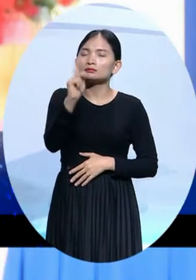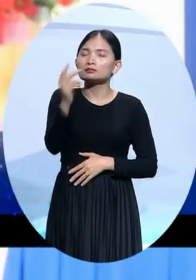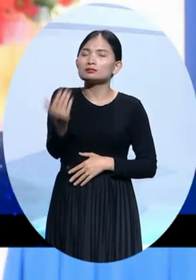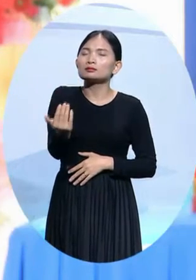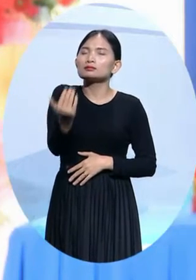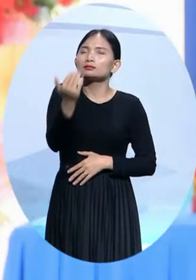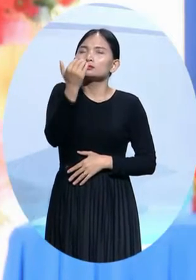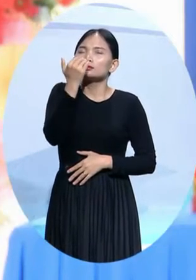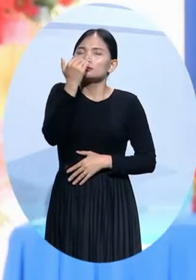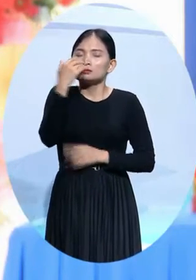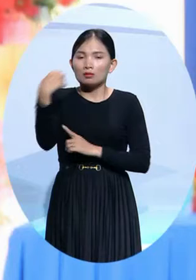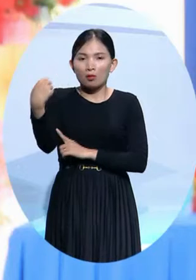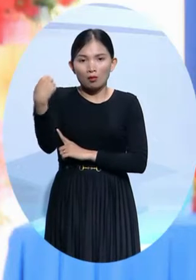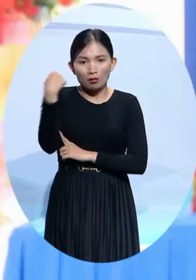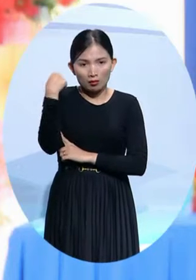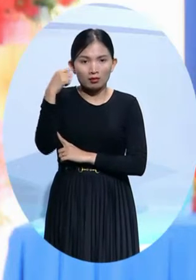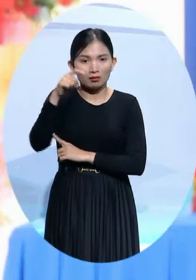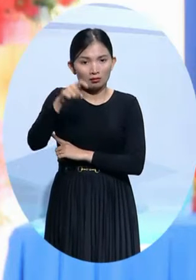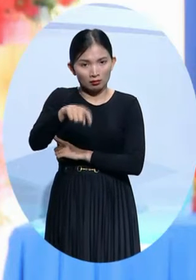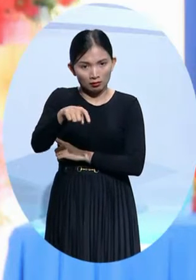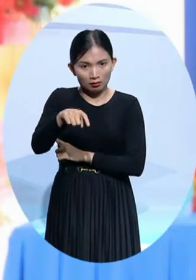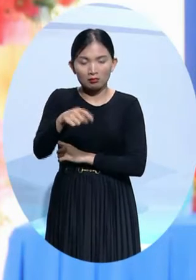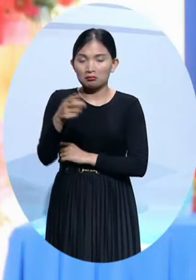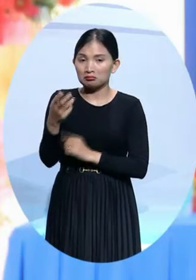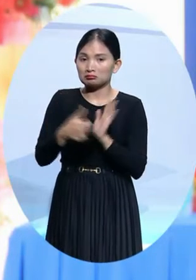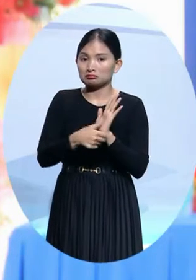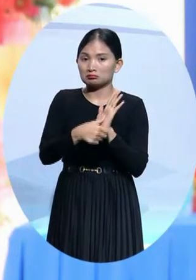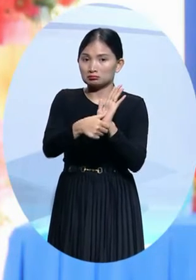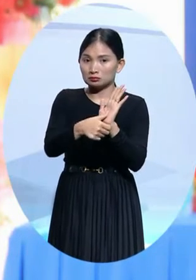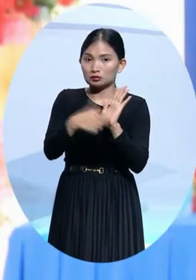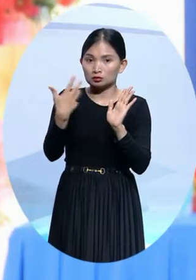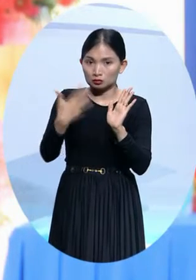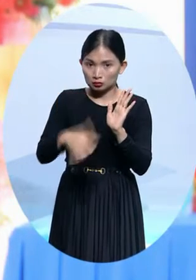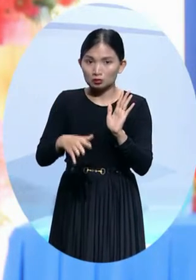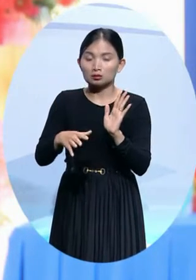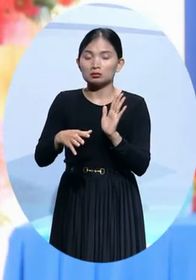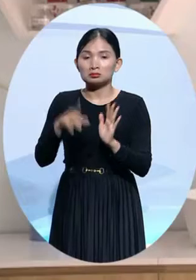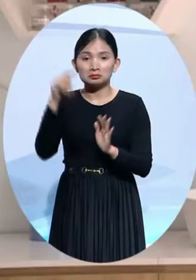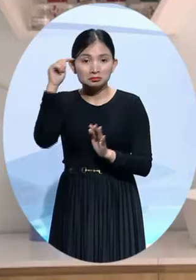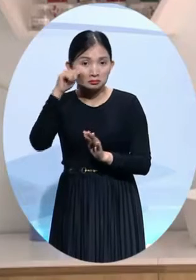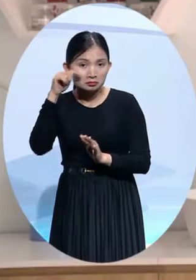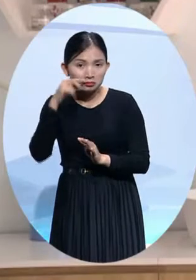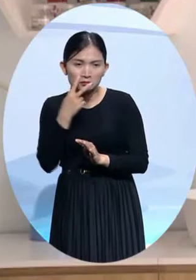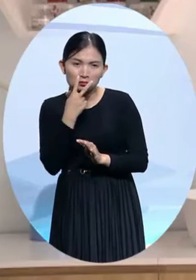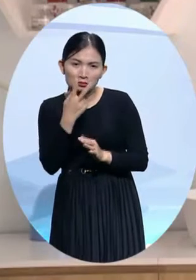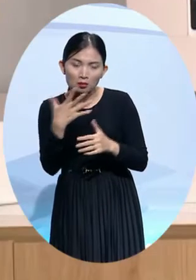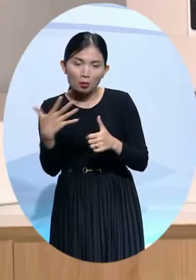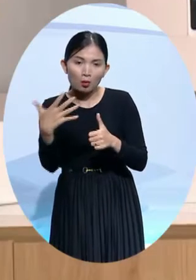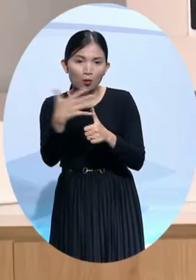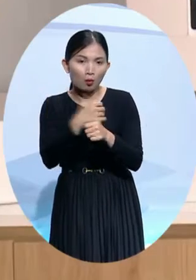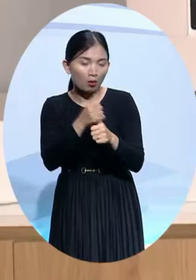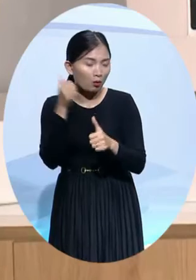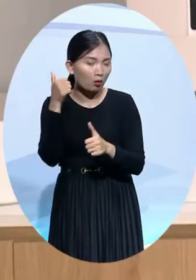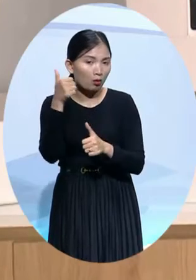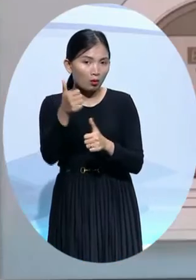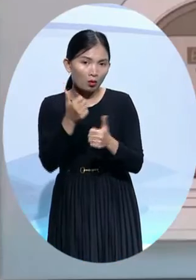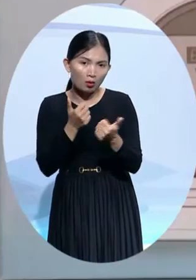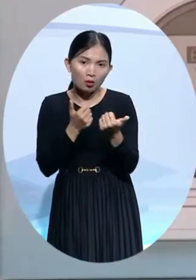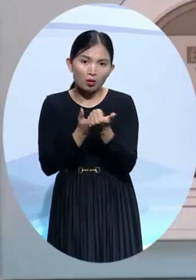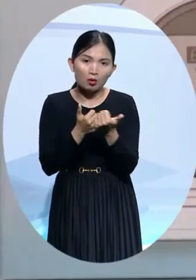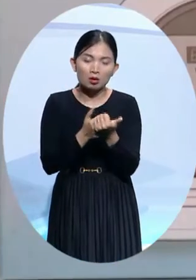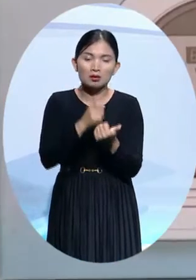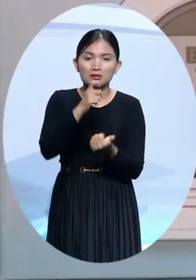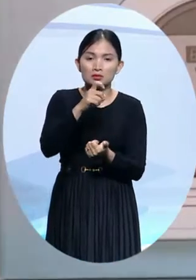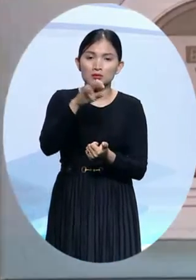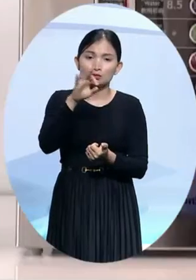này đã được ứng dụng tại nhiều phòng khám, trung tâm y tế, bệnh viện tại Nhật Bản và cho thấy kết quả tích cực trong việc hỗ trợ điều trị cho nhiều bệnh